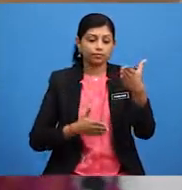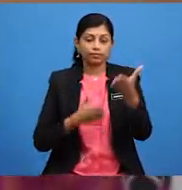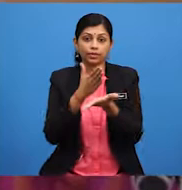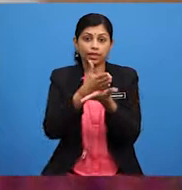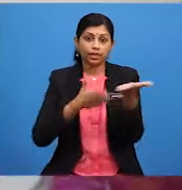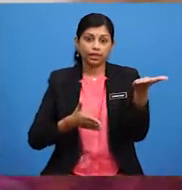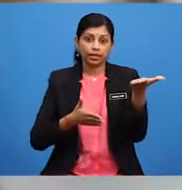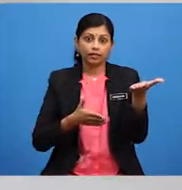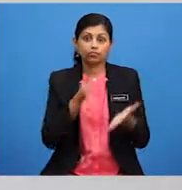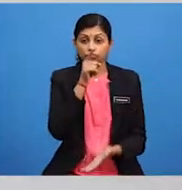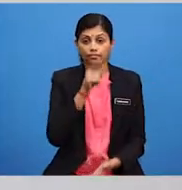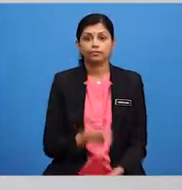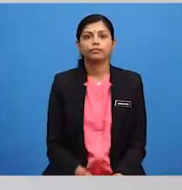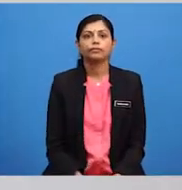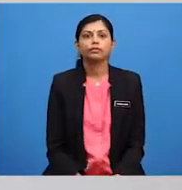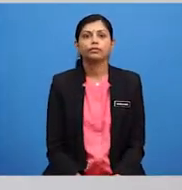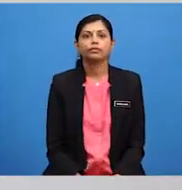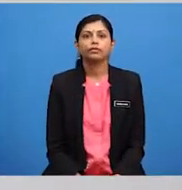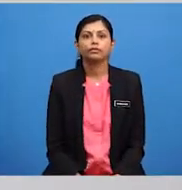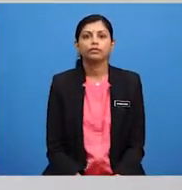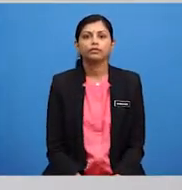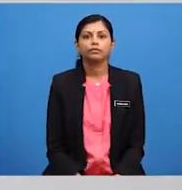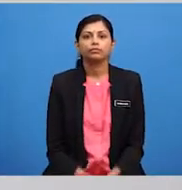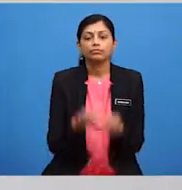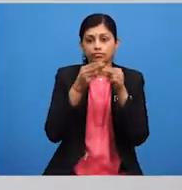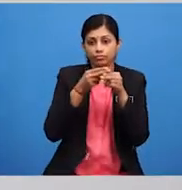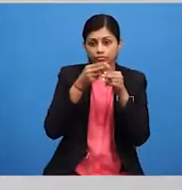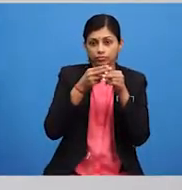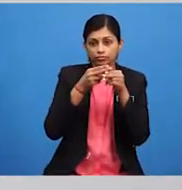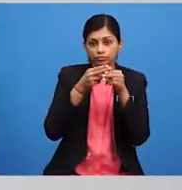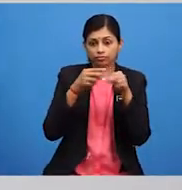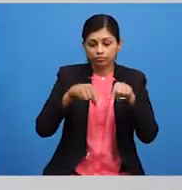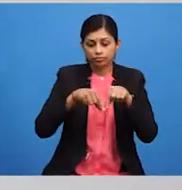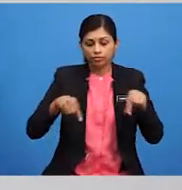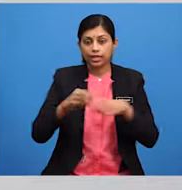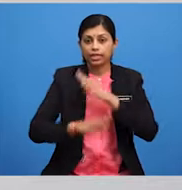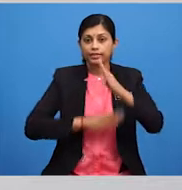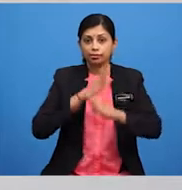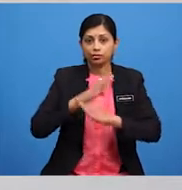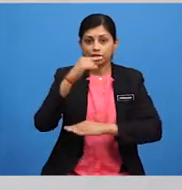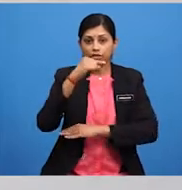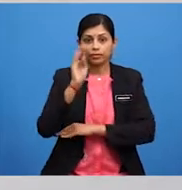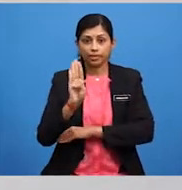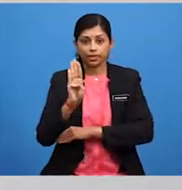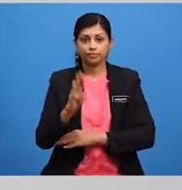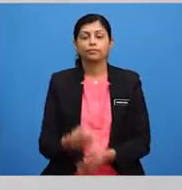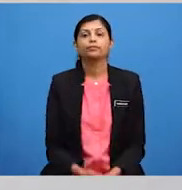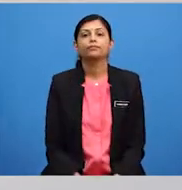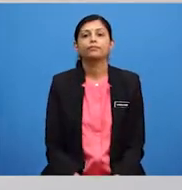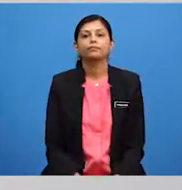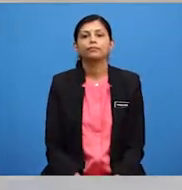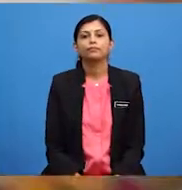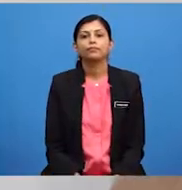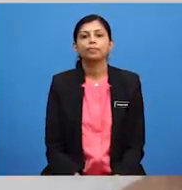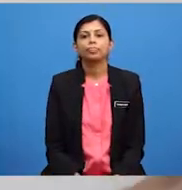dan labelkan dengan garis bumi, GB. Langkah kedua,